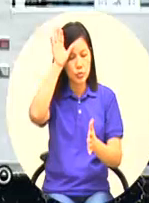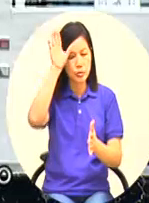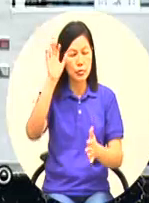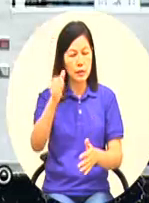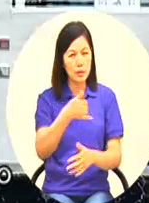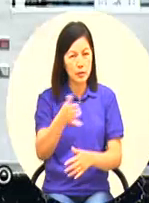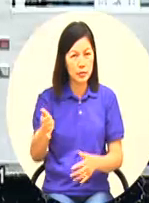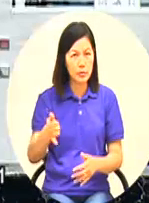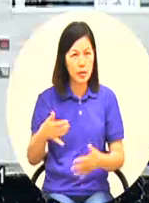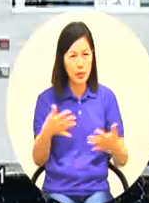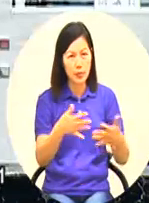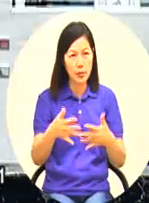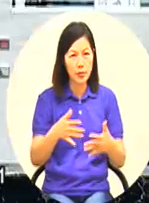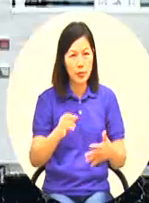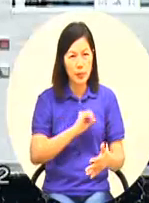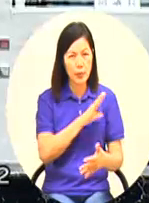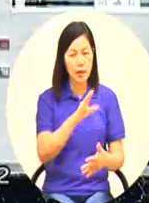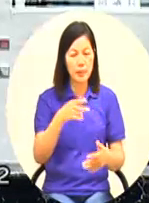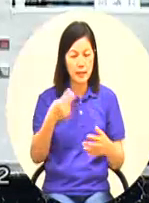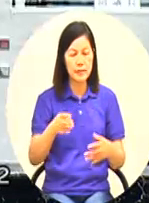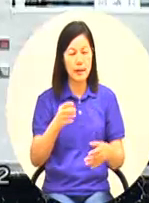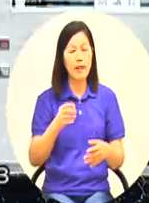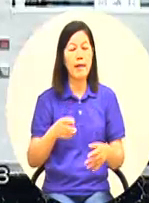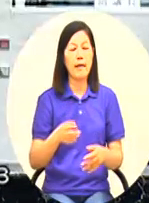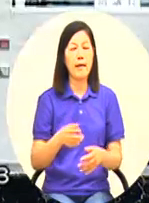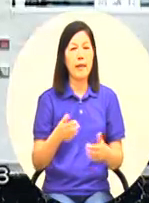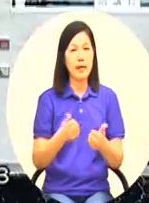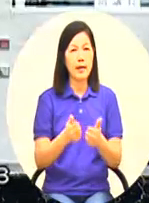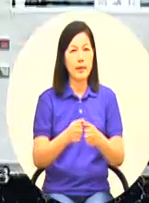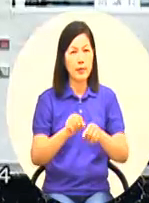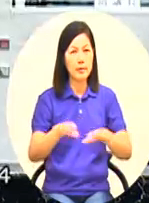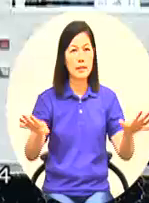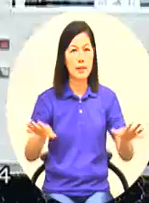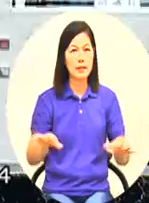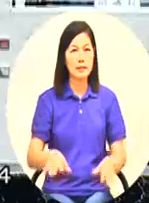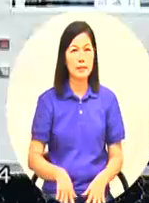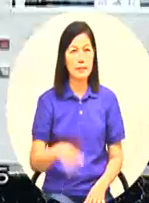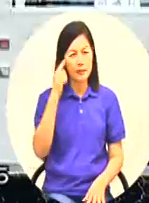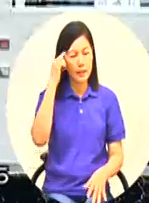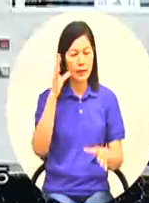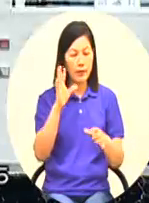询完毕后再行散会，有没有意见？啊，没有意见哦。